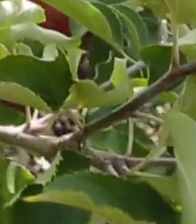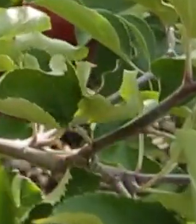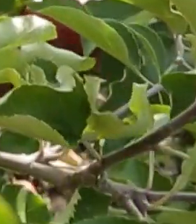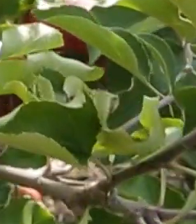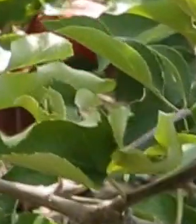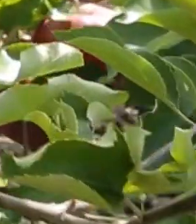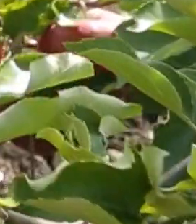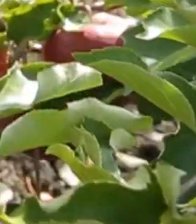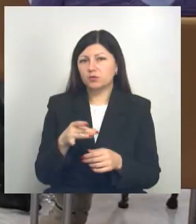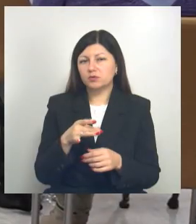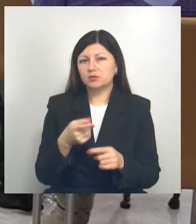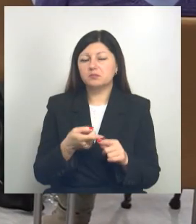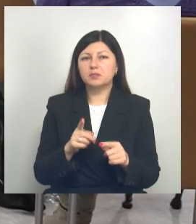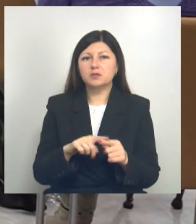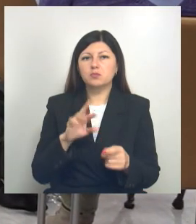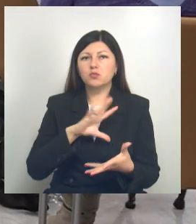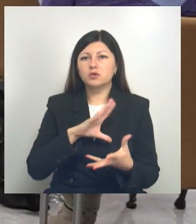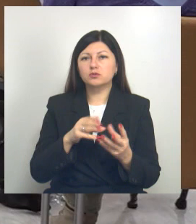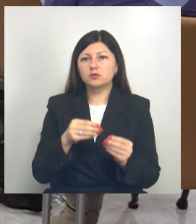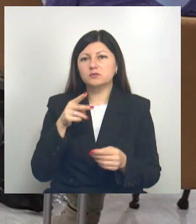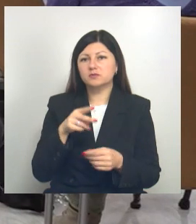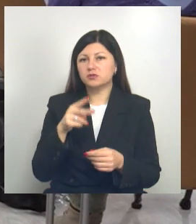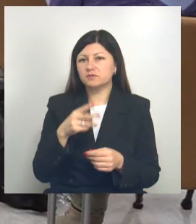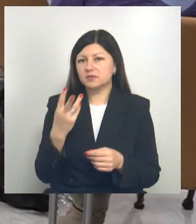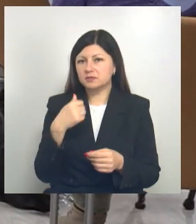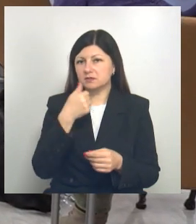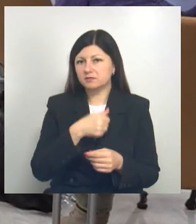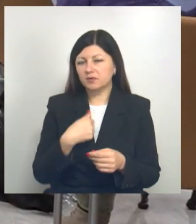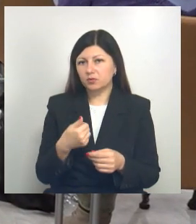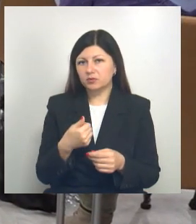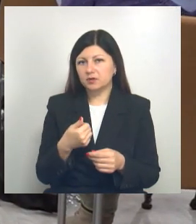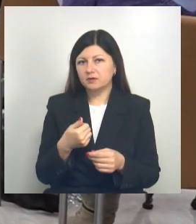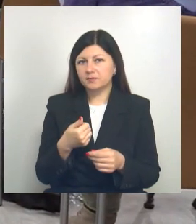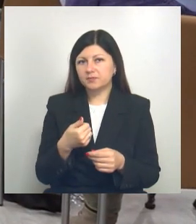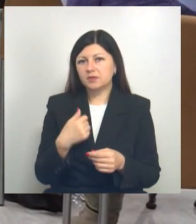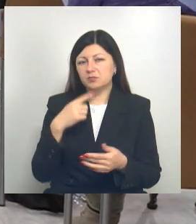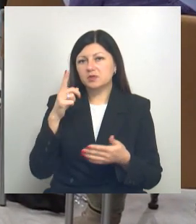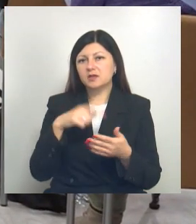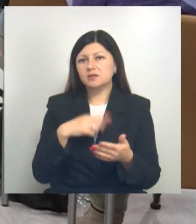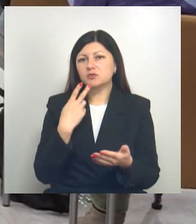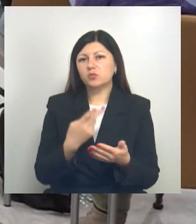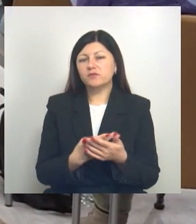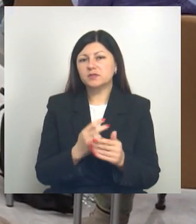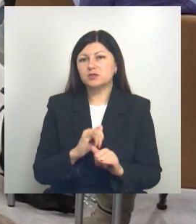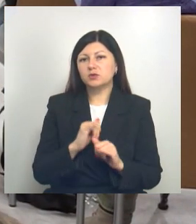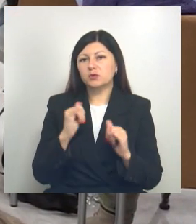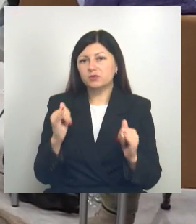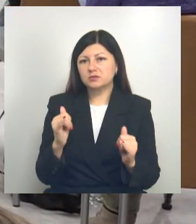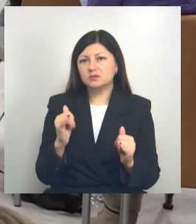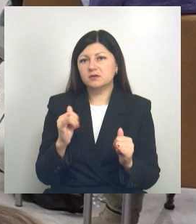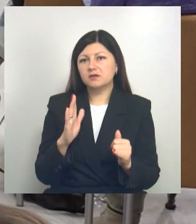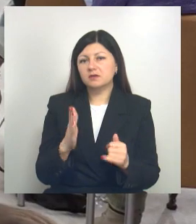Тенденция уже намечена. По итогам 2023 года мы надеемся увидеть рост по отношению